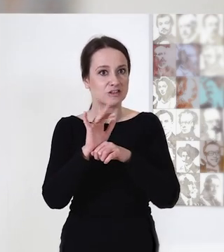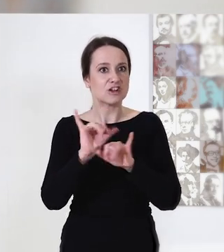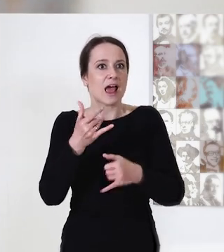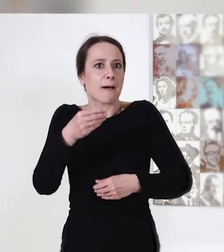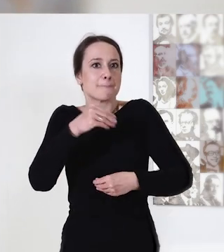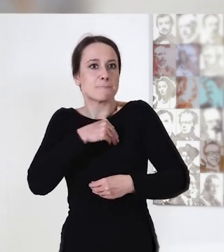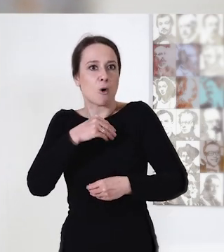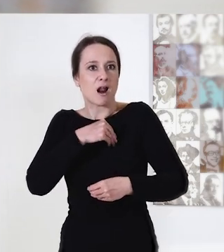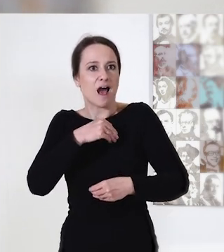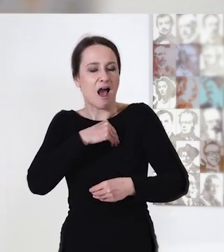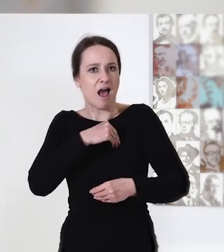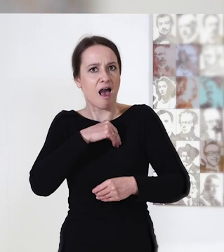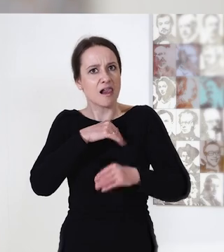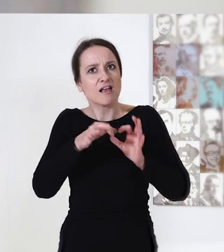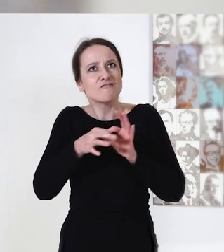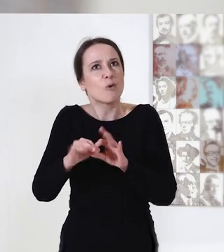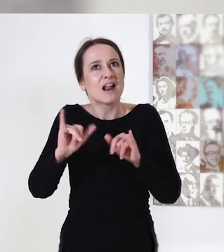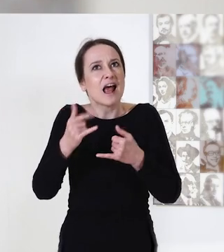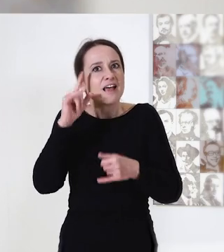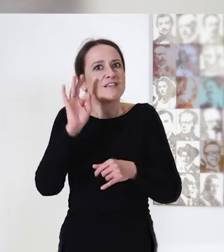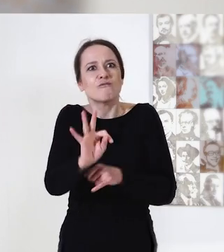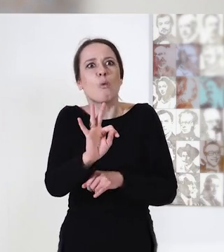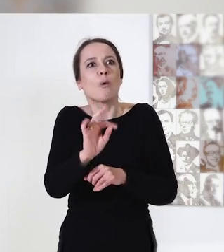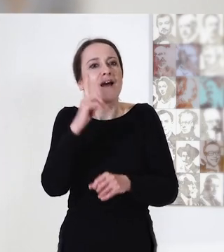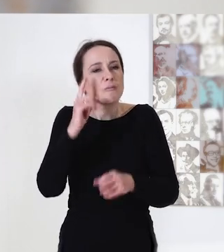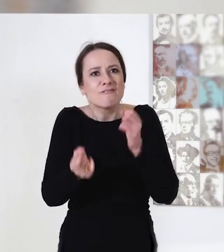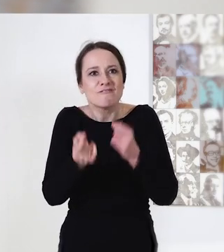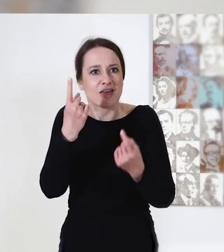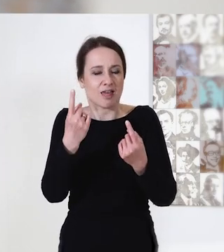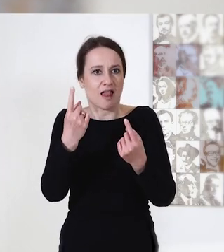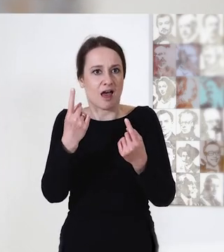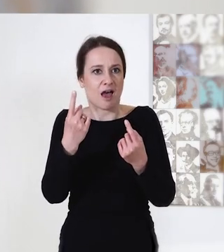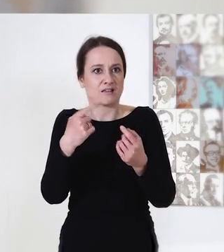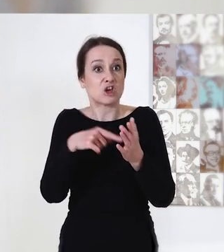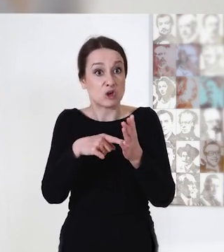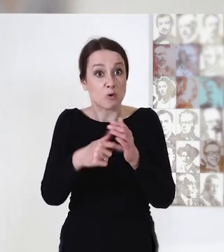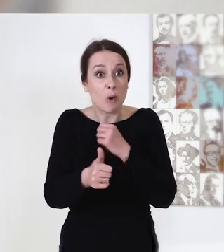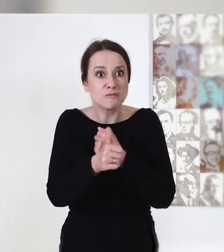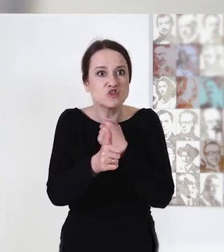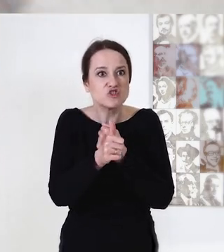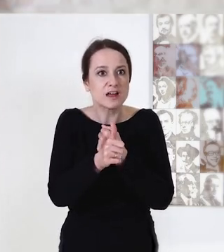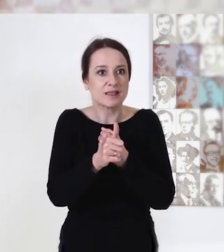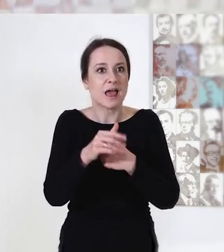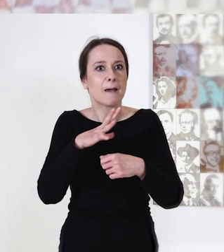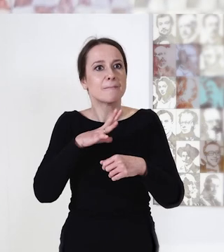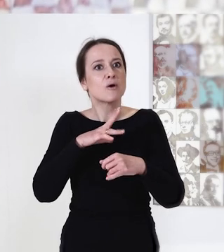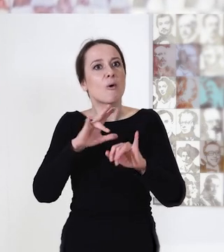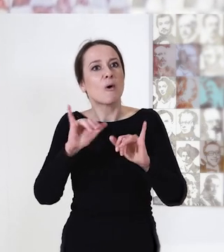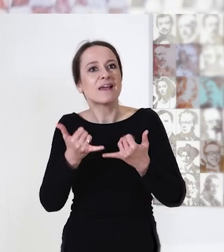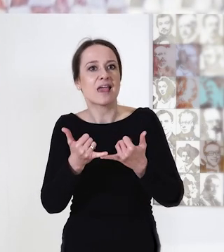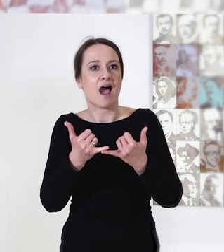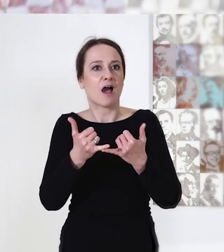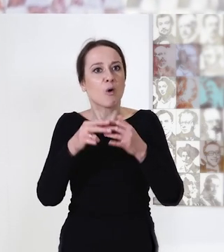moralny właśnie i wynalazków które często przyczyniały się do pewnej takiej dwuznaczności